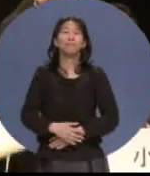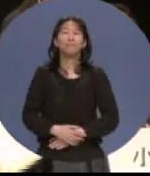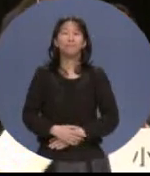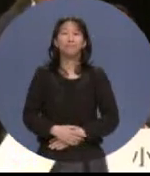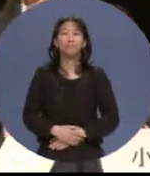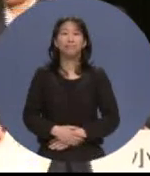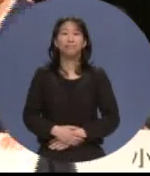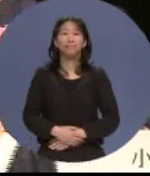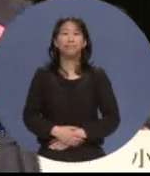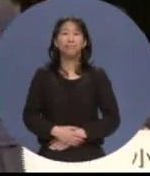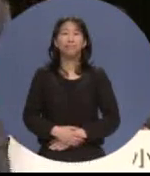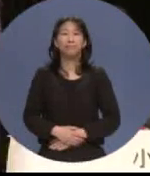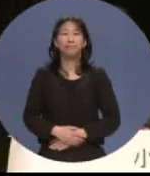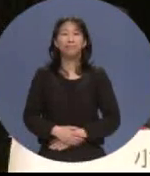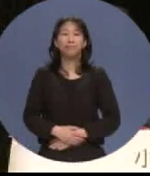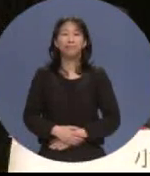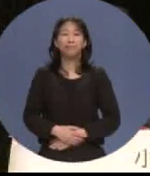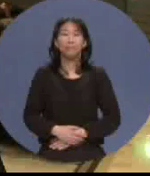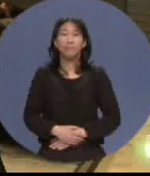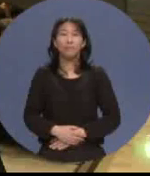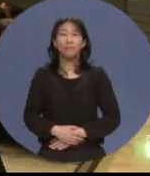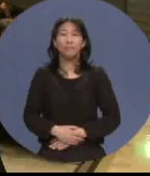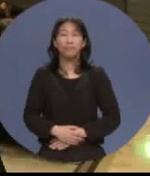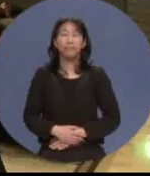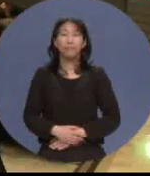おめでとうございます。